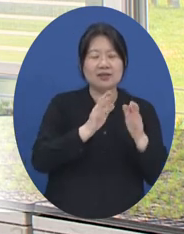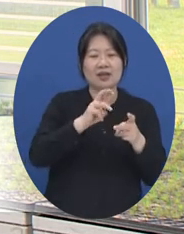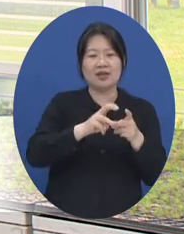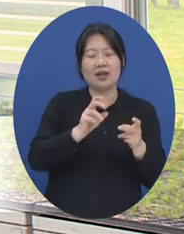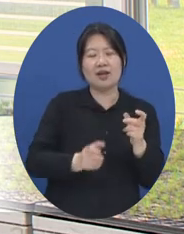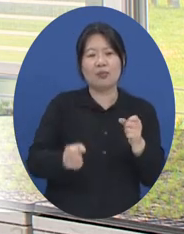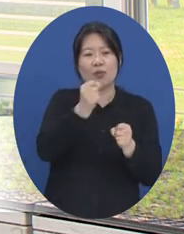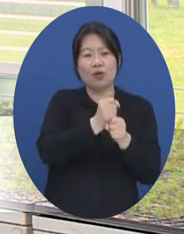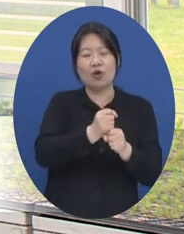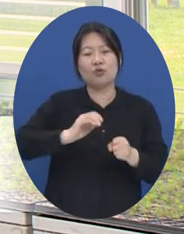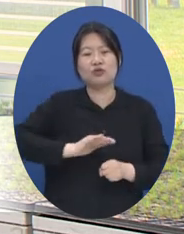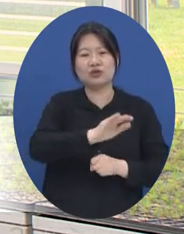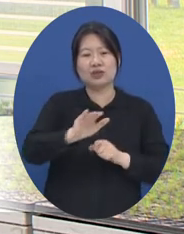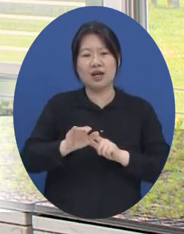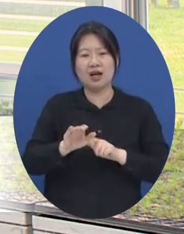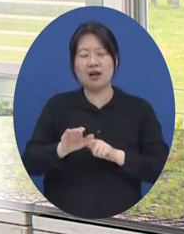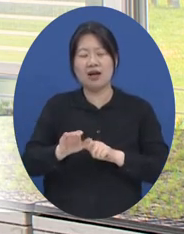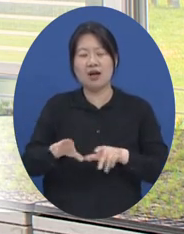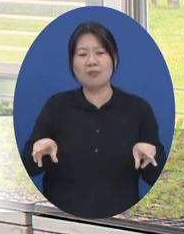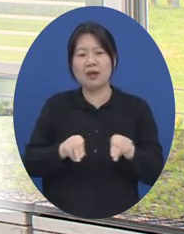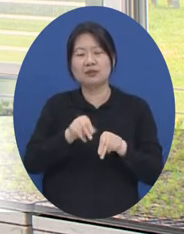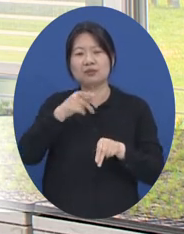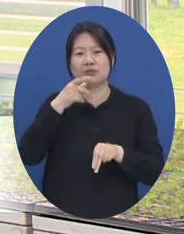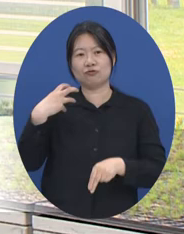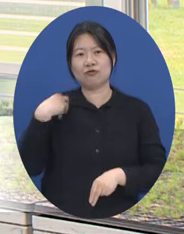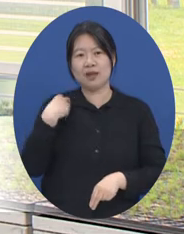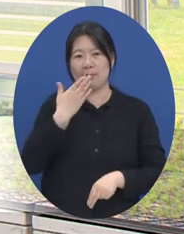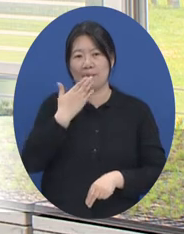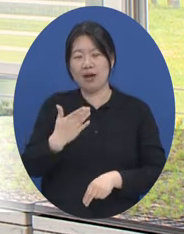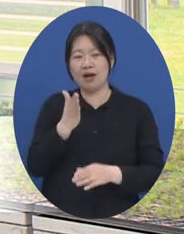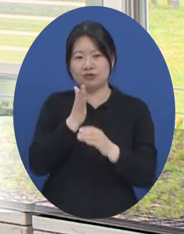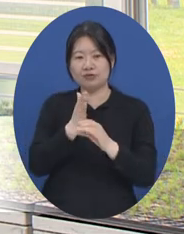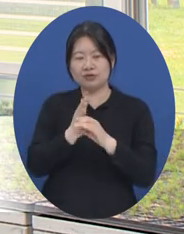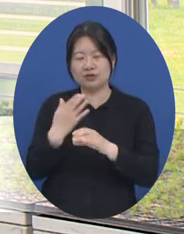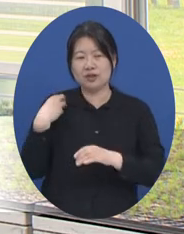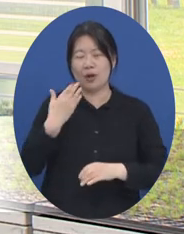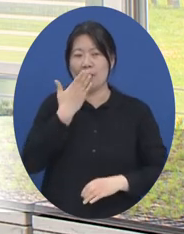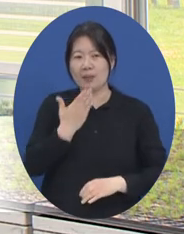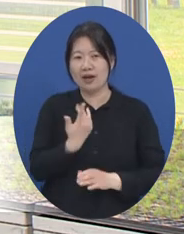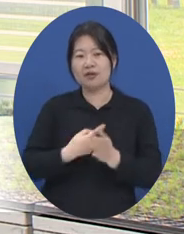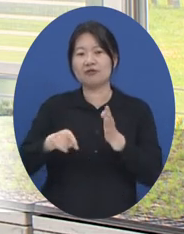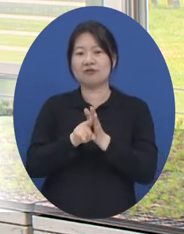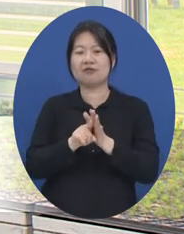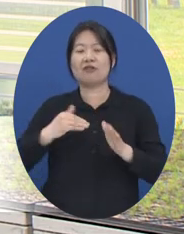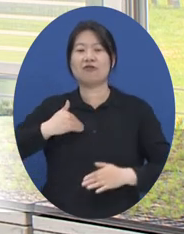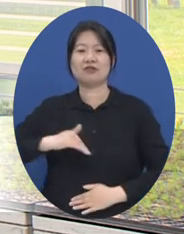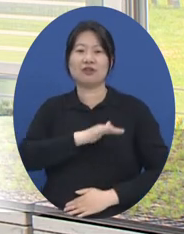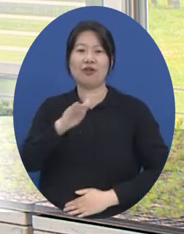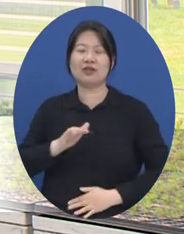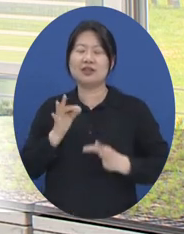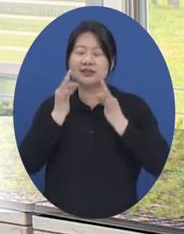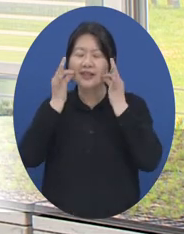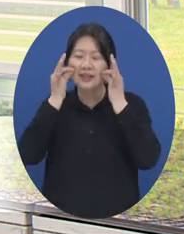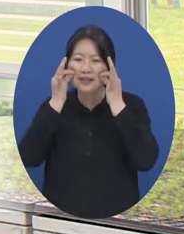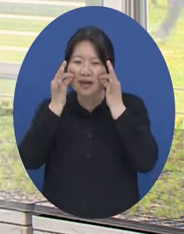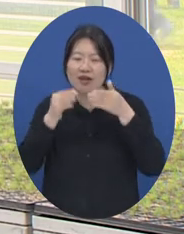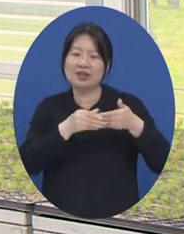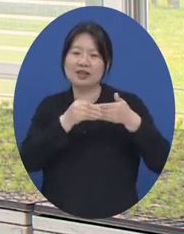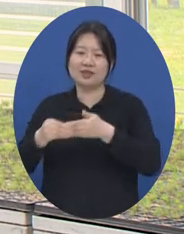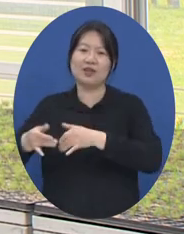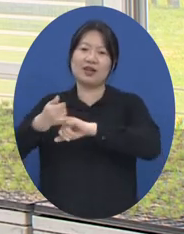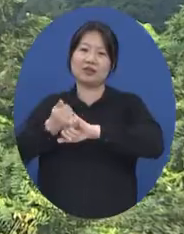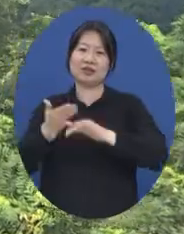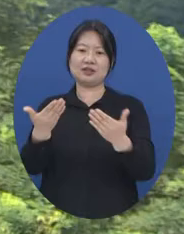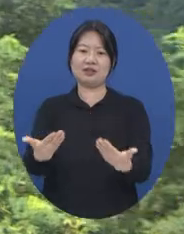우리 경기도가 마중물 역할을 하고 또 중심적인 역할을 할수 있도록 저희들이 최선을 다해서 이끌어 나갈